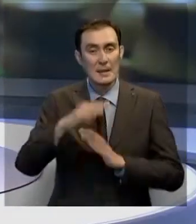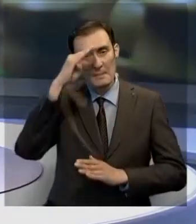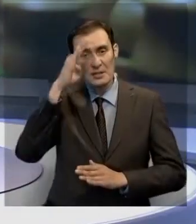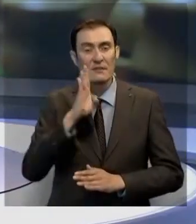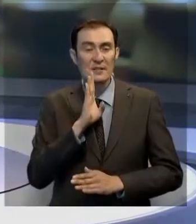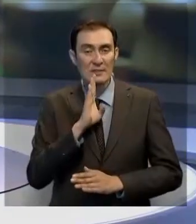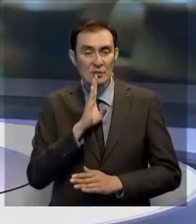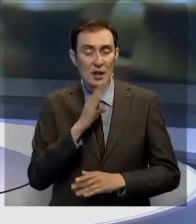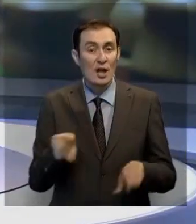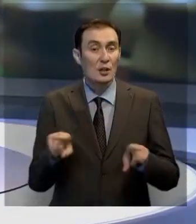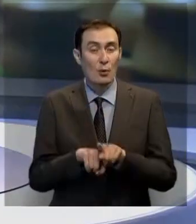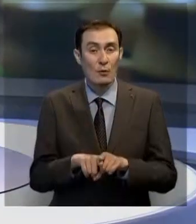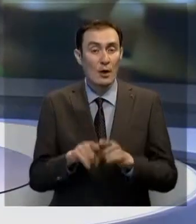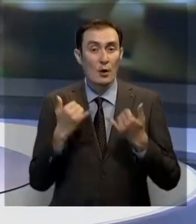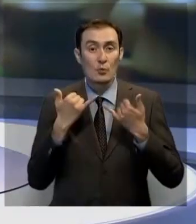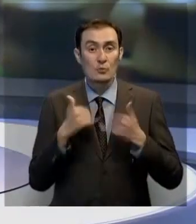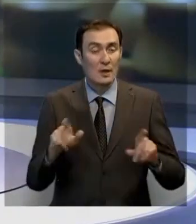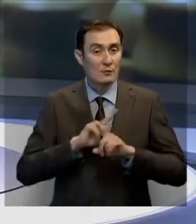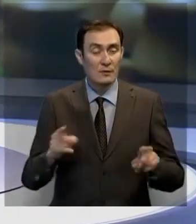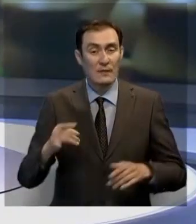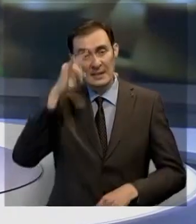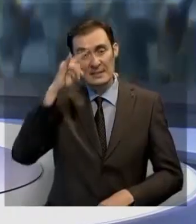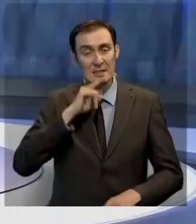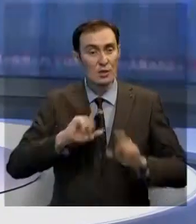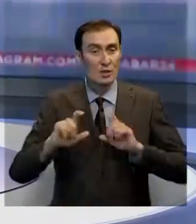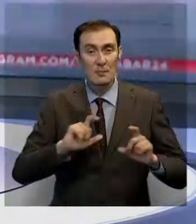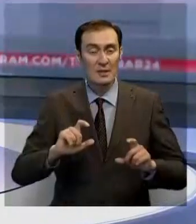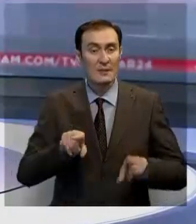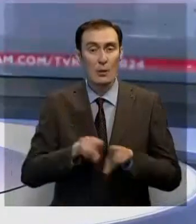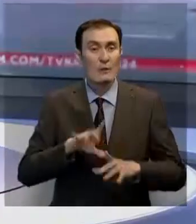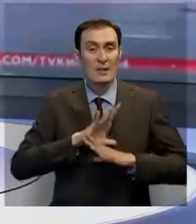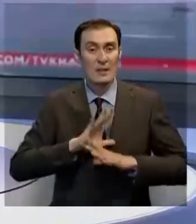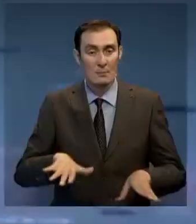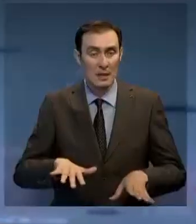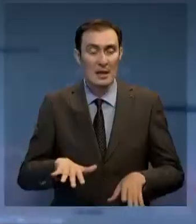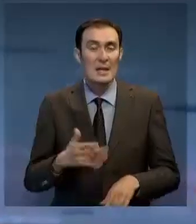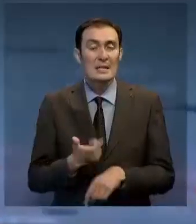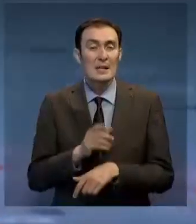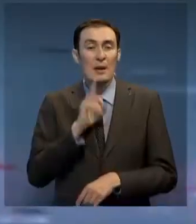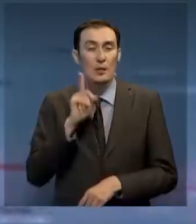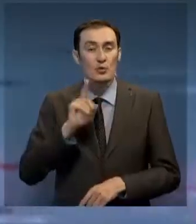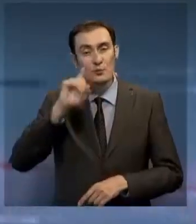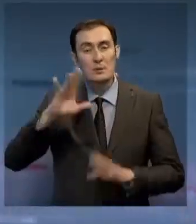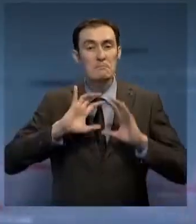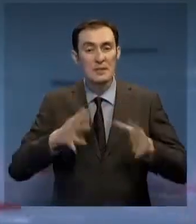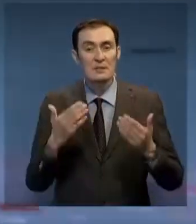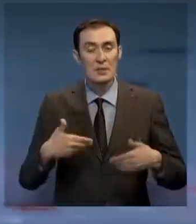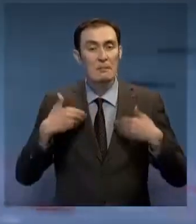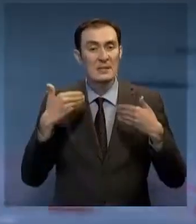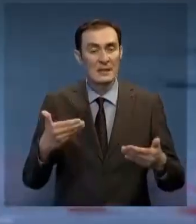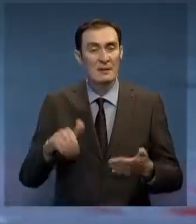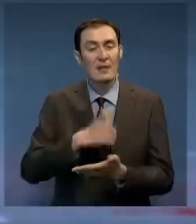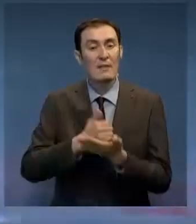и девочек. Такого случая ранее в истории казахстанских шахматистов не было. Самую молодую чемпионку мира сегодня